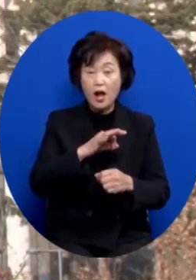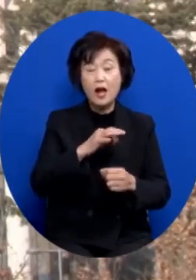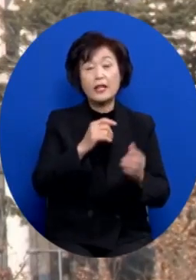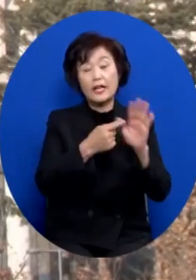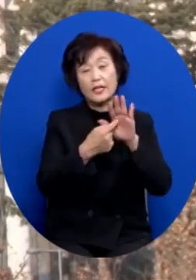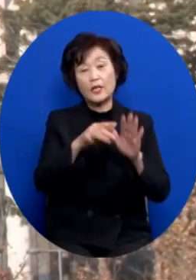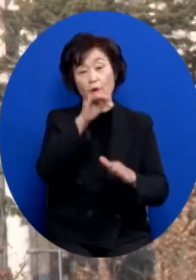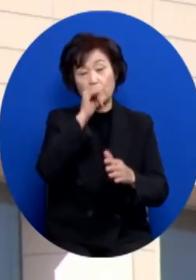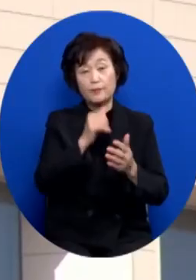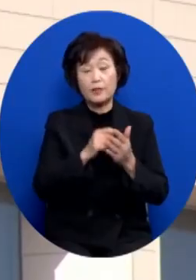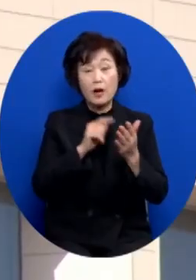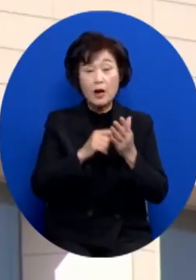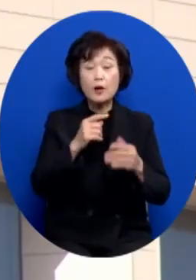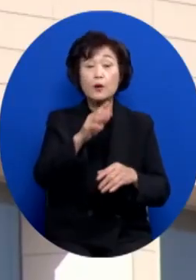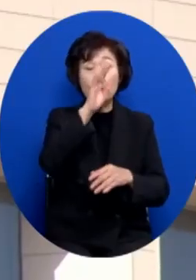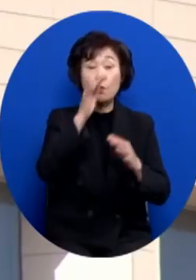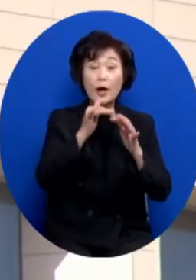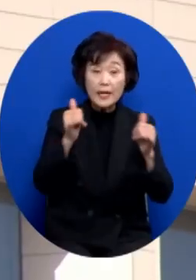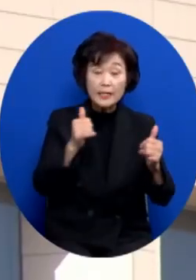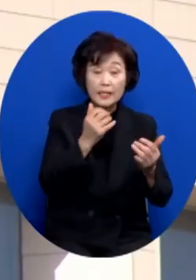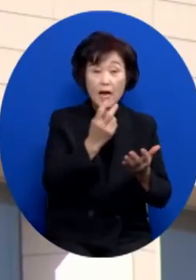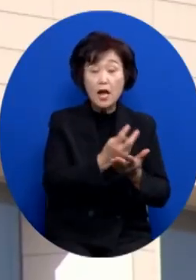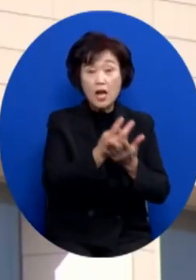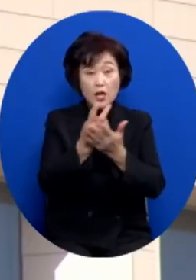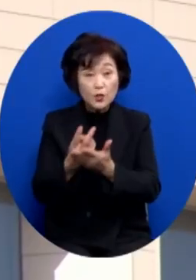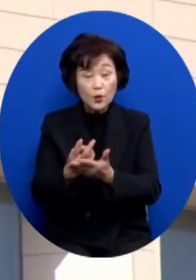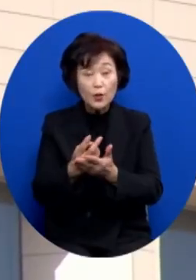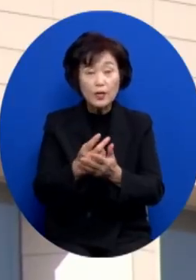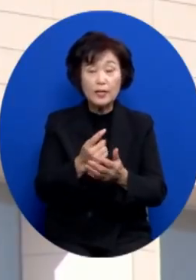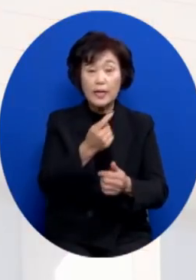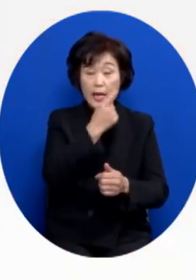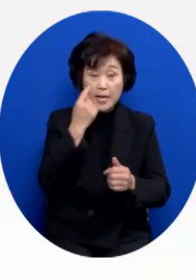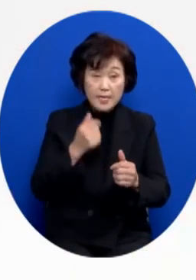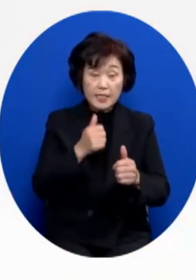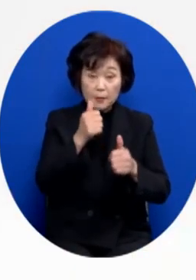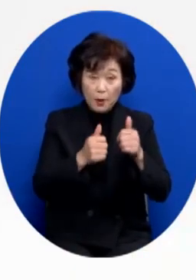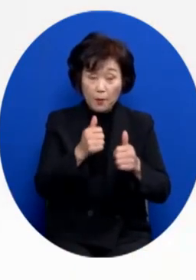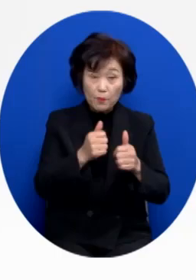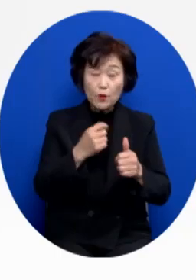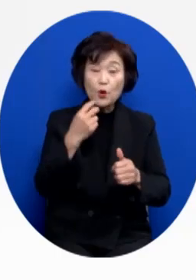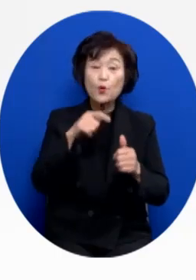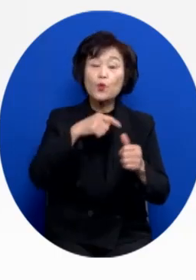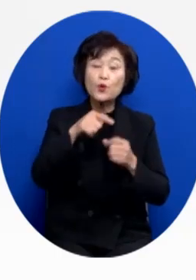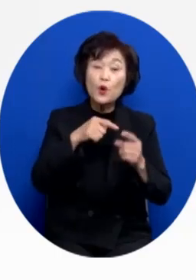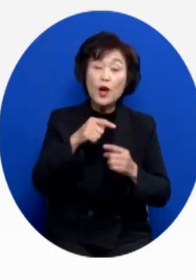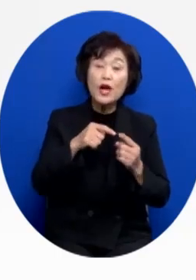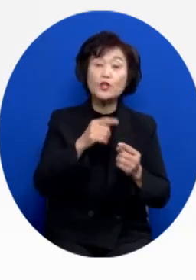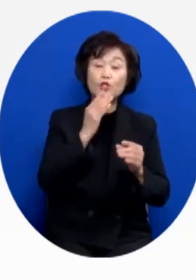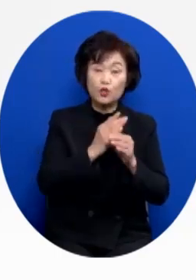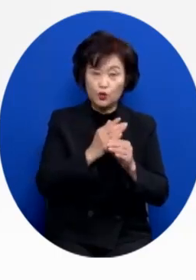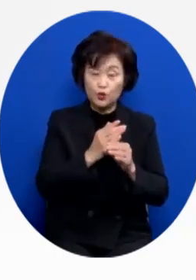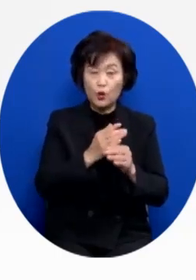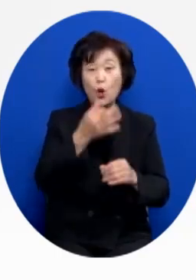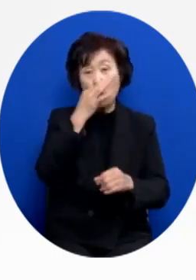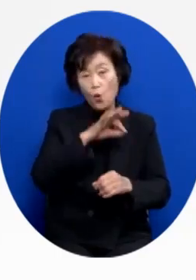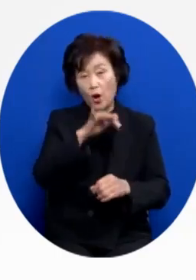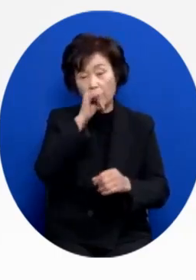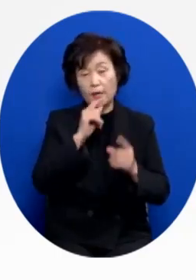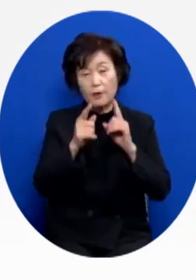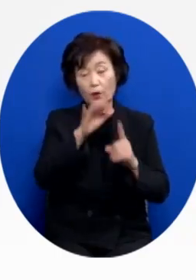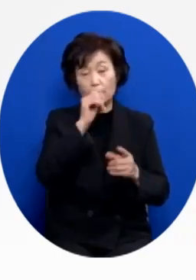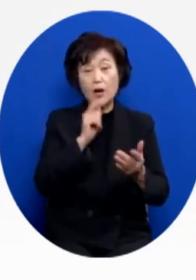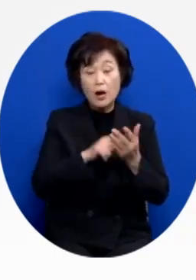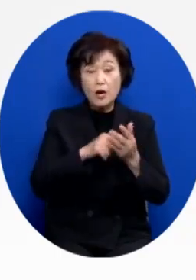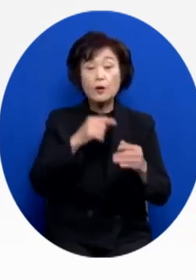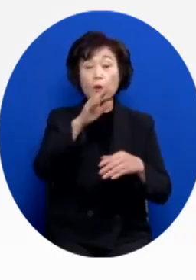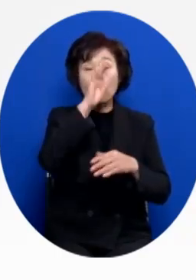소방청은 응급환자 이송 지연 개선 대책을 시범 운영한 지 두 달 만에 가시적인 성과를 보이고 있다며 응급환자가